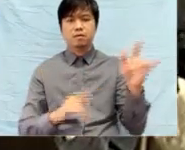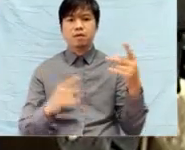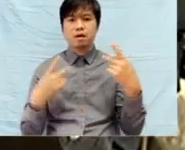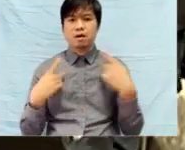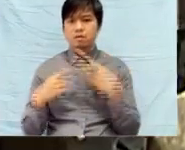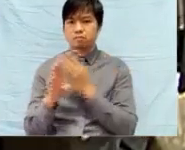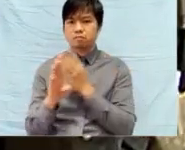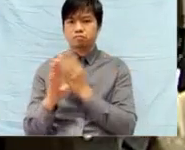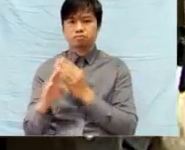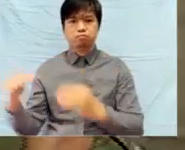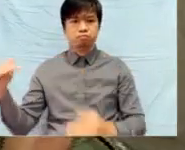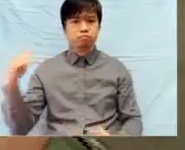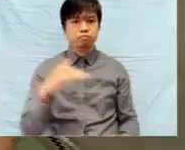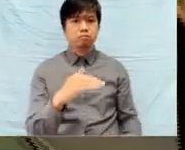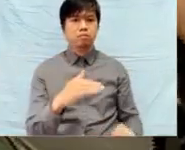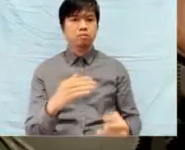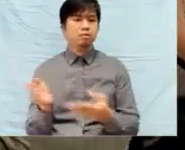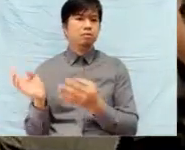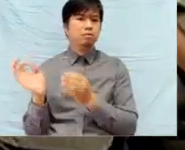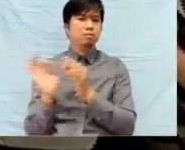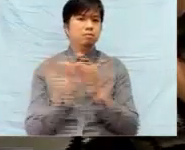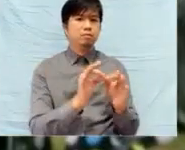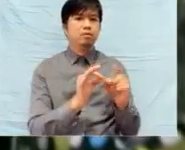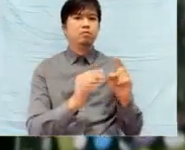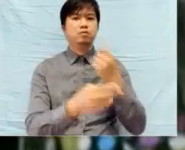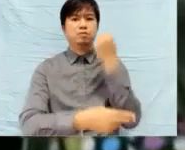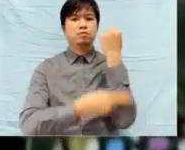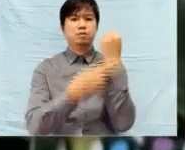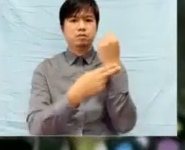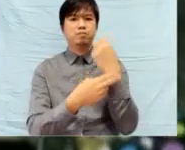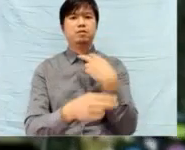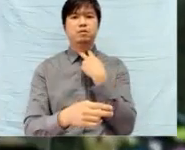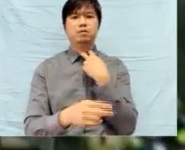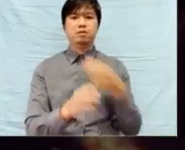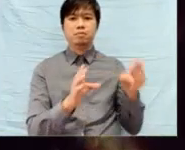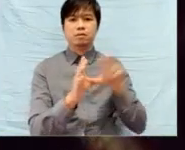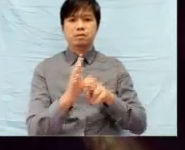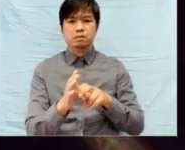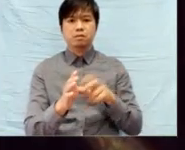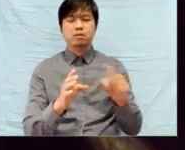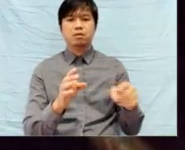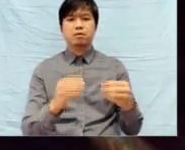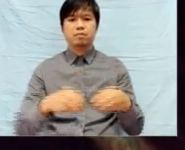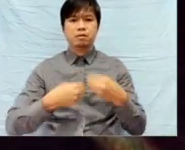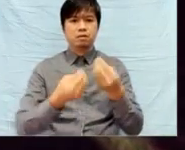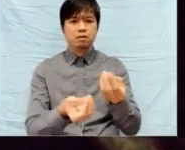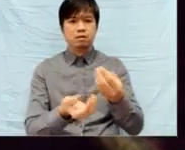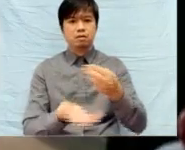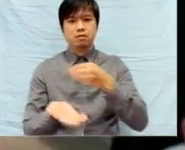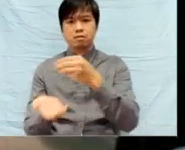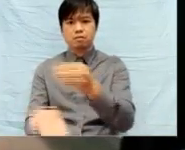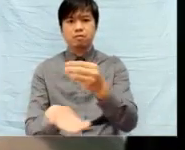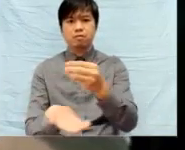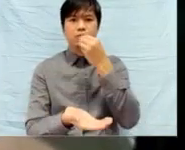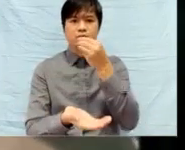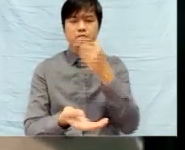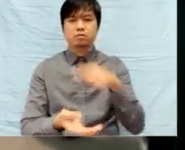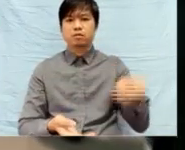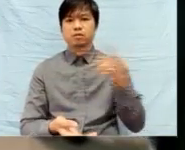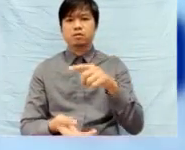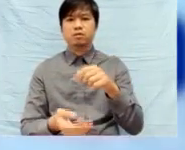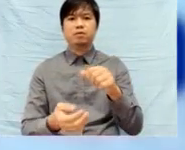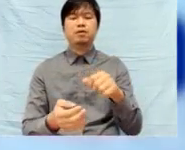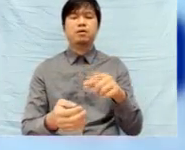sa mga stranded na pasahero sa kanilang tutuluyang hotel. Nagbigay rin ng pagkain ang pamunuan ng Manila International Airport Authority sa mga